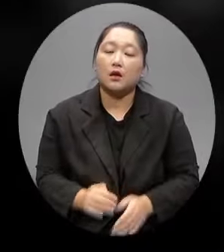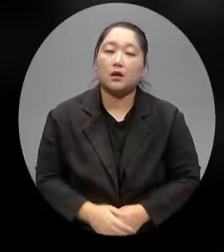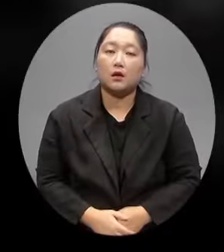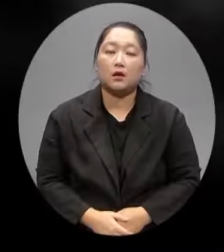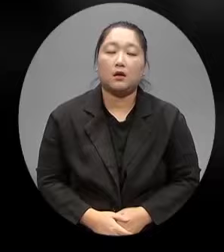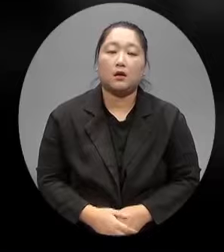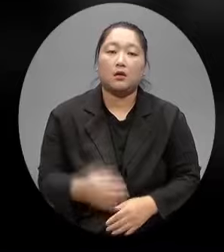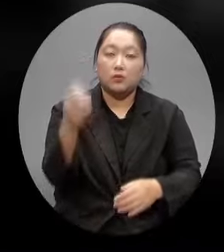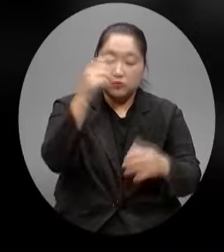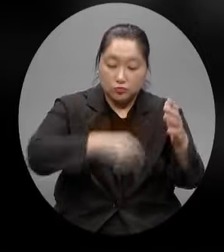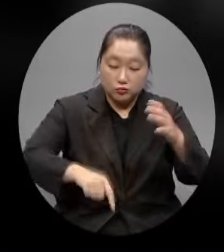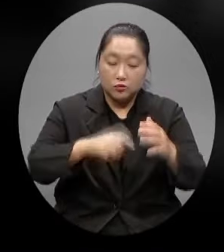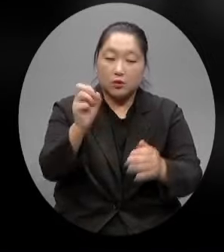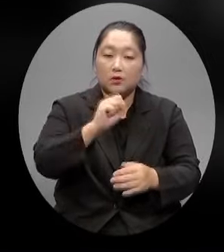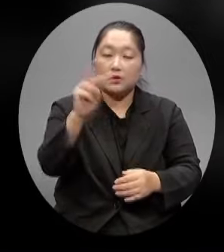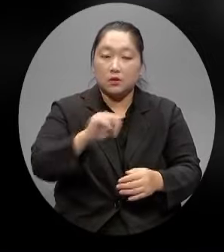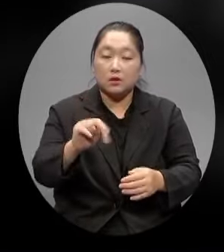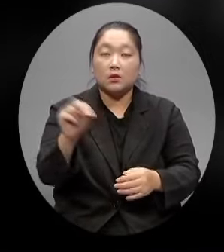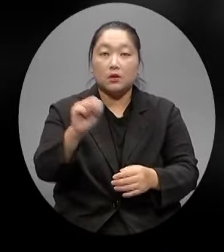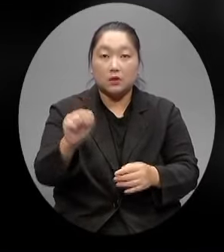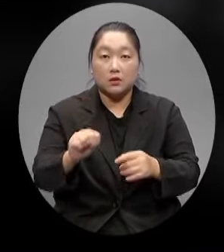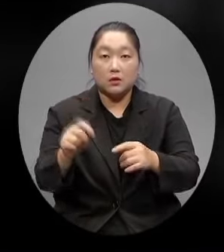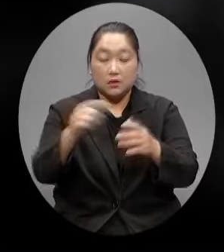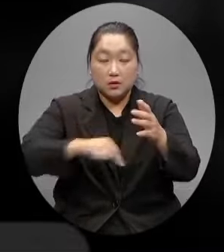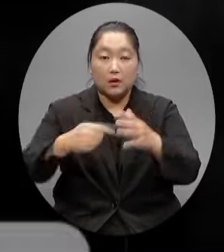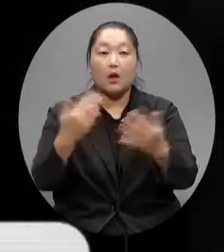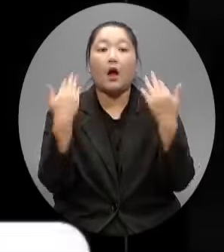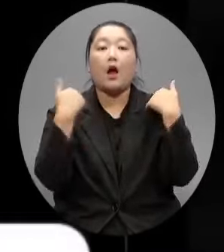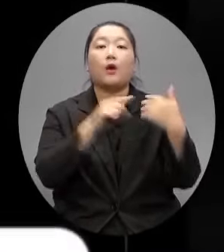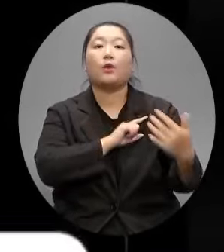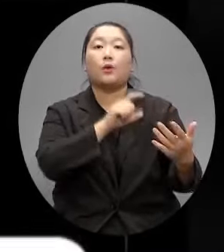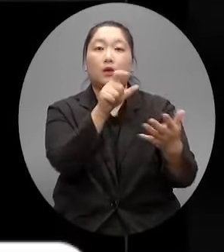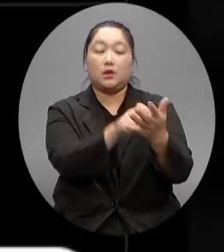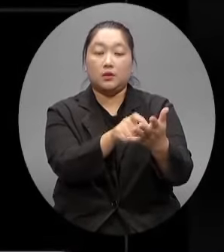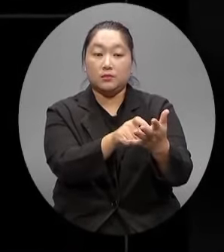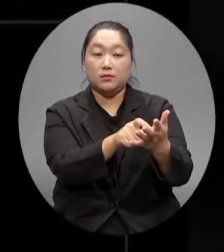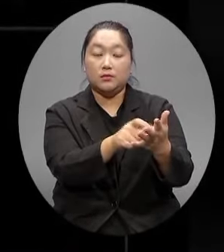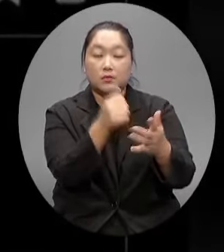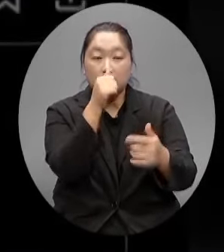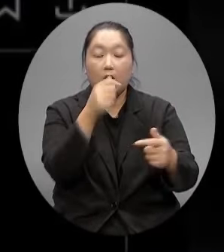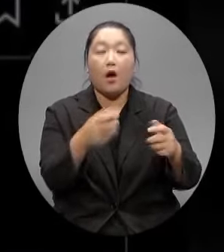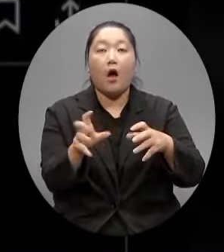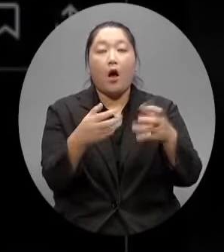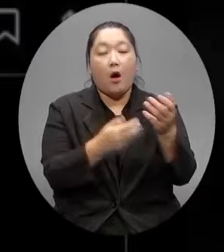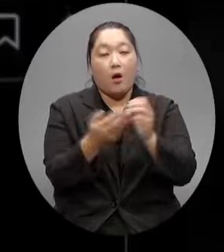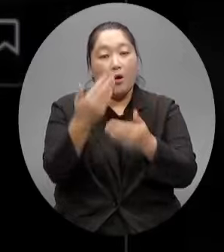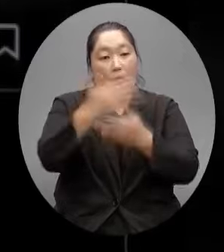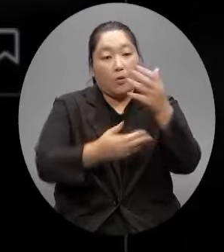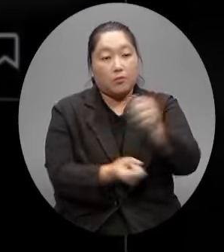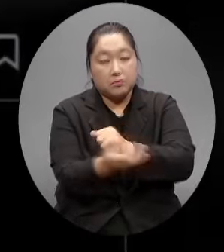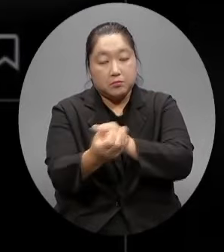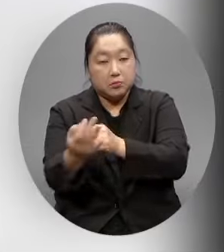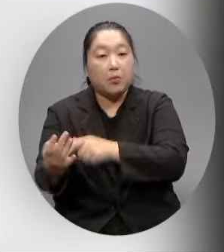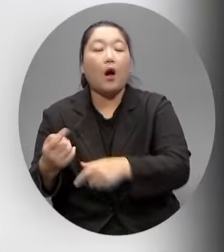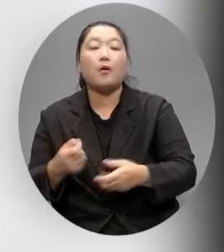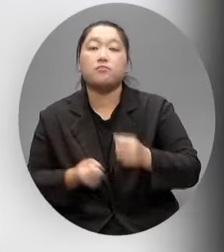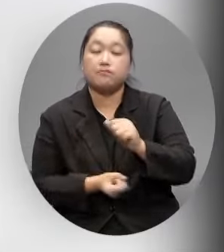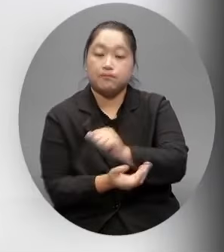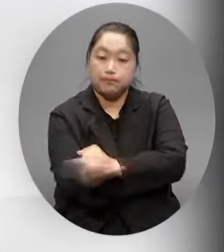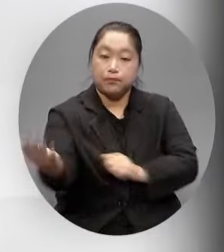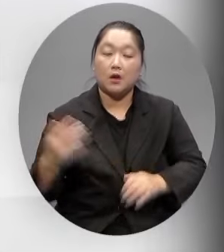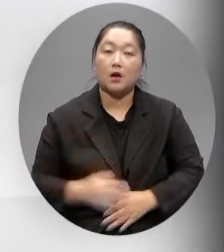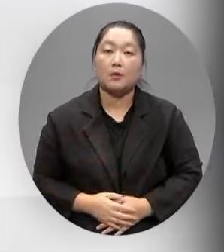가운데 SNS에는 특정 학교명을 언급하며 딥페이크 합성 피해가 발생했다는 게시물이 빠르게 퍼지고 있습니다. 충북